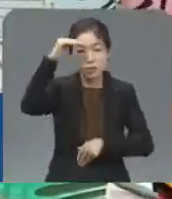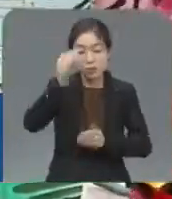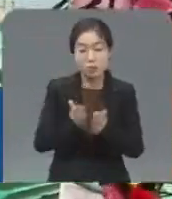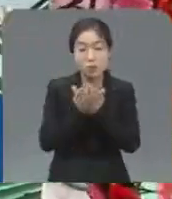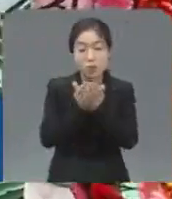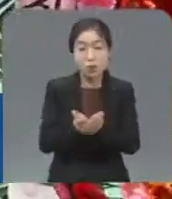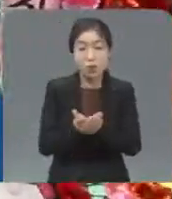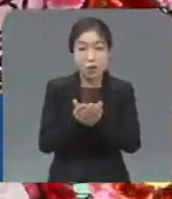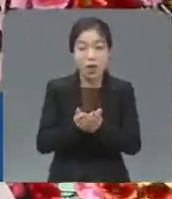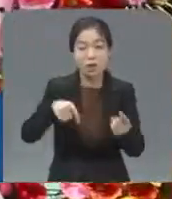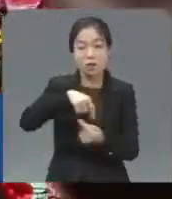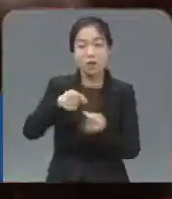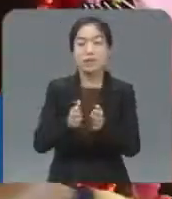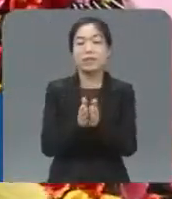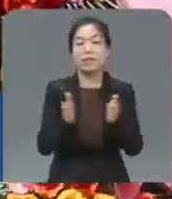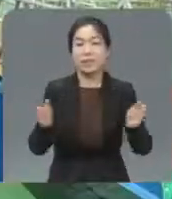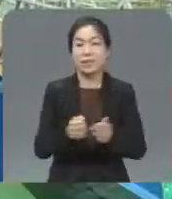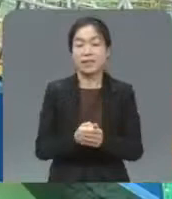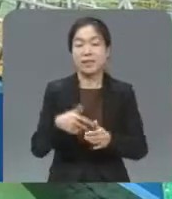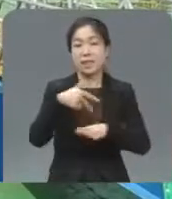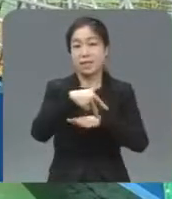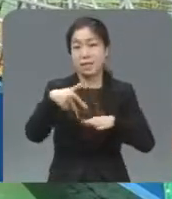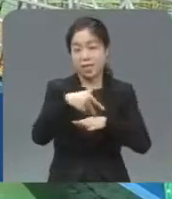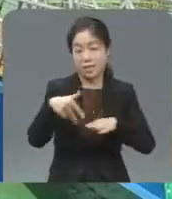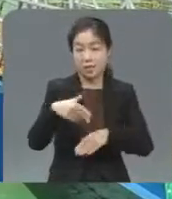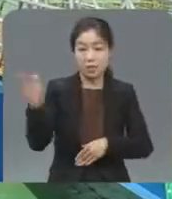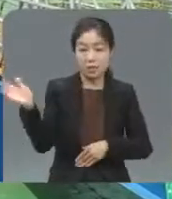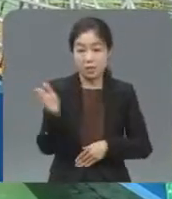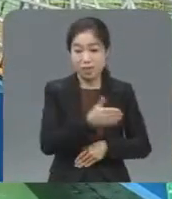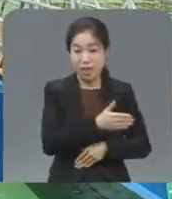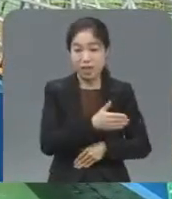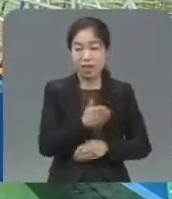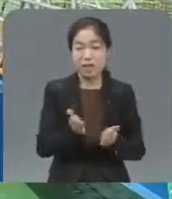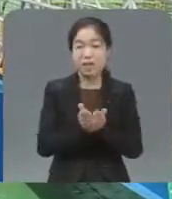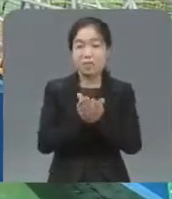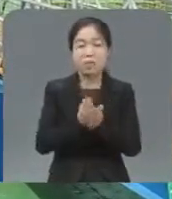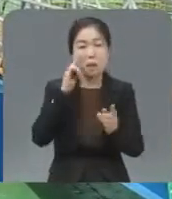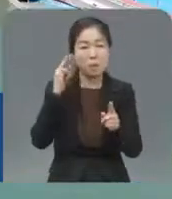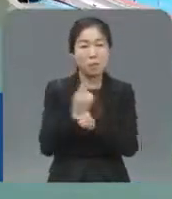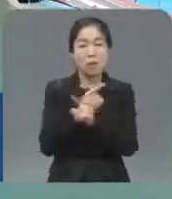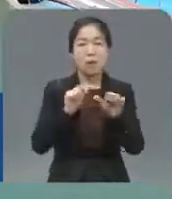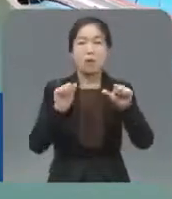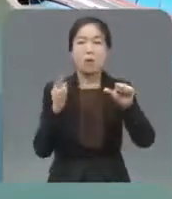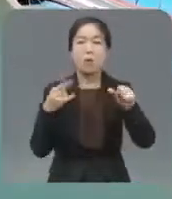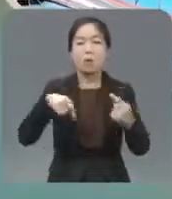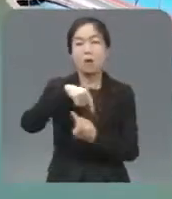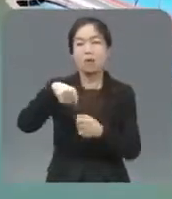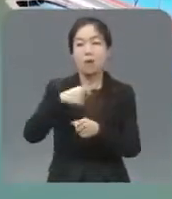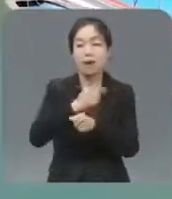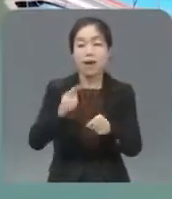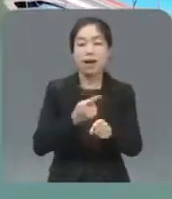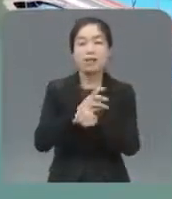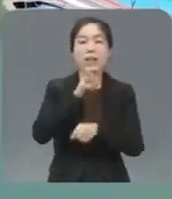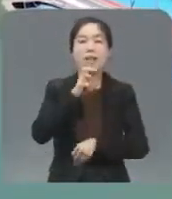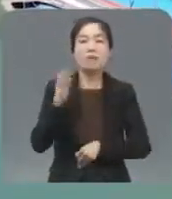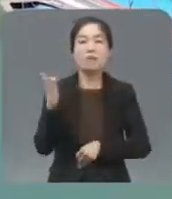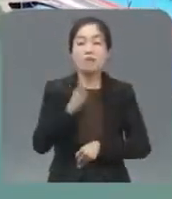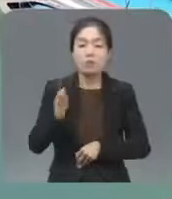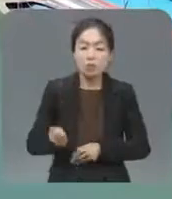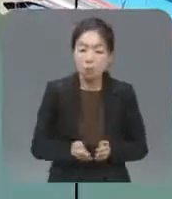본격 취향이 있습니다 진도 슈미 항에서 출발하는 유람선 은 매일 다섯 차례 온양 하고 1시간 30분이